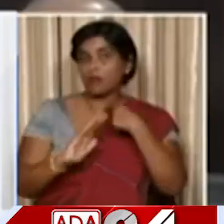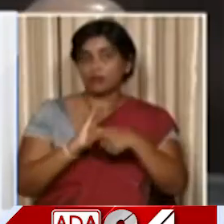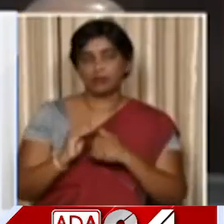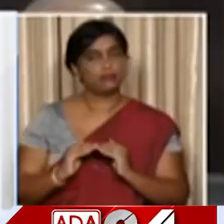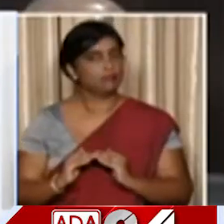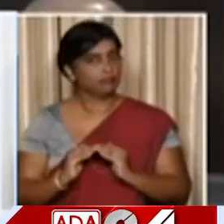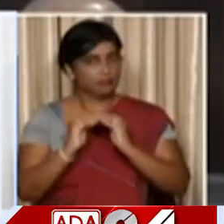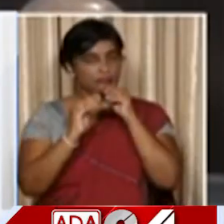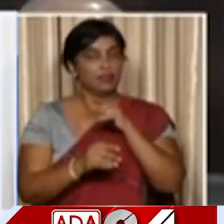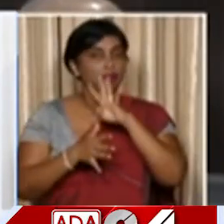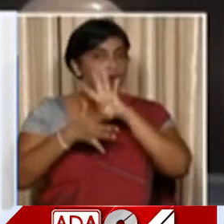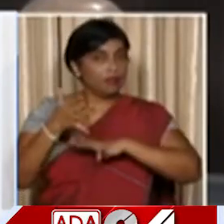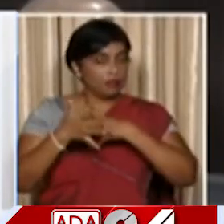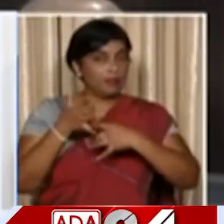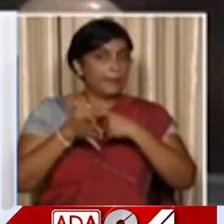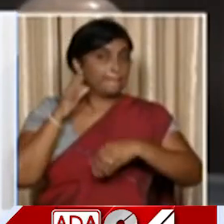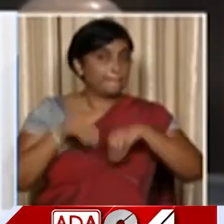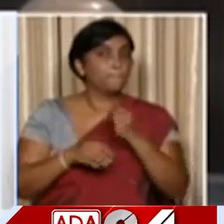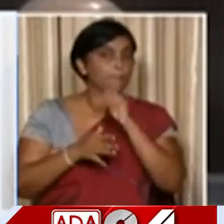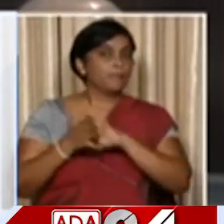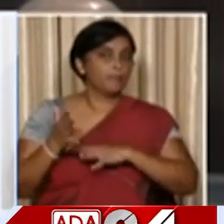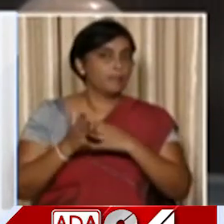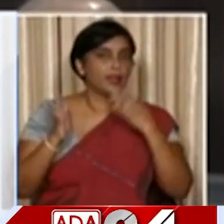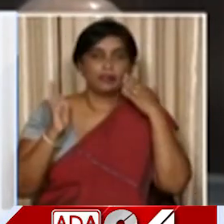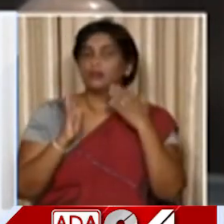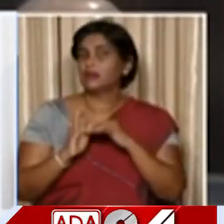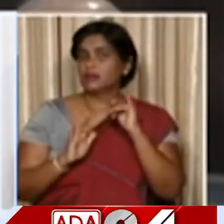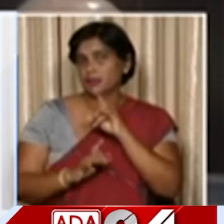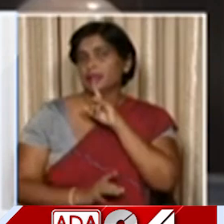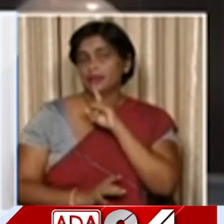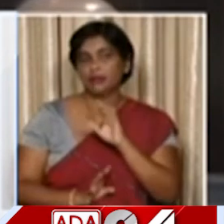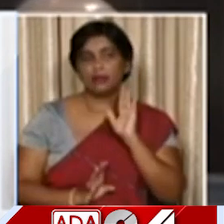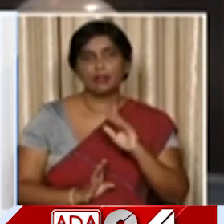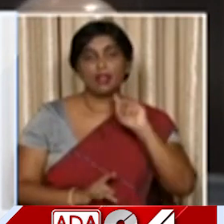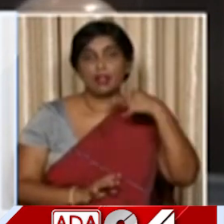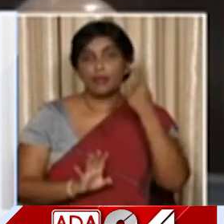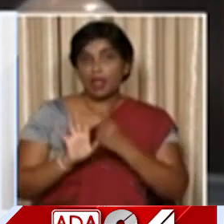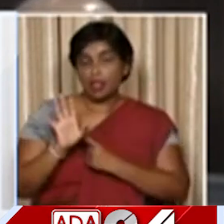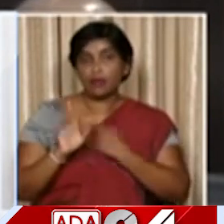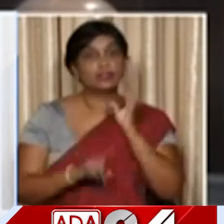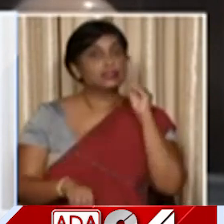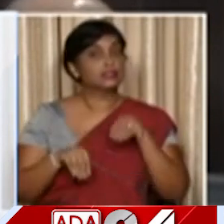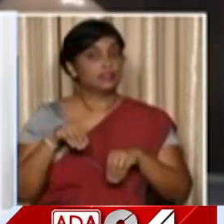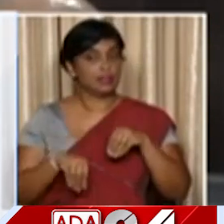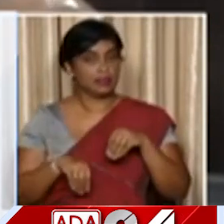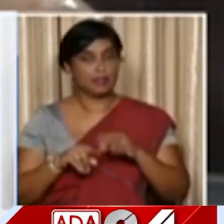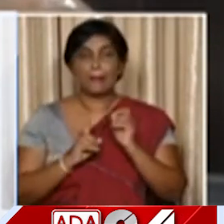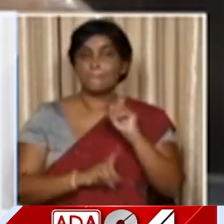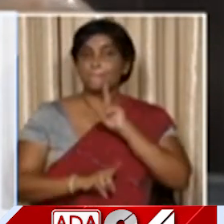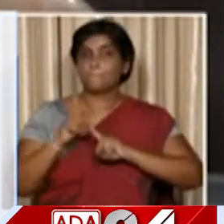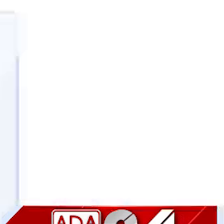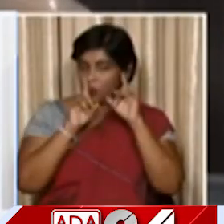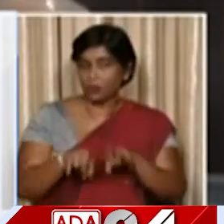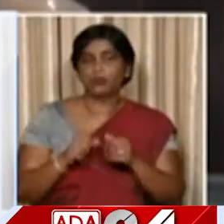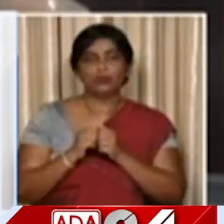පමණ. මේ අයවැය මැතිවරණ නායකයෙක් කියා සමහරු හඳුන්වනවා. එහෙම හඳුන්වන්නේ ලබන අවුරුදියේ ජනාධිපතිවරණයත් පාර්ලිමේන්තුව වෙනත්